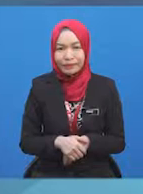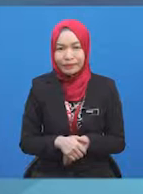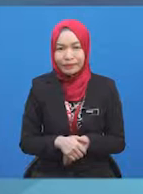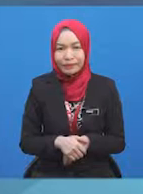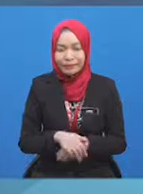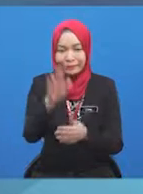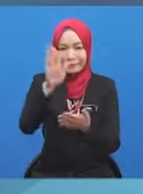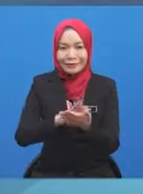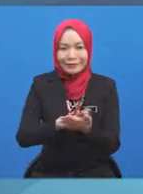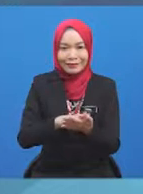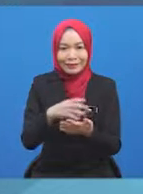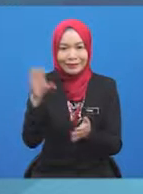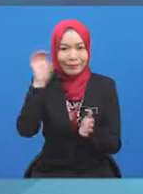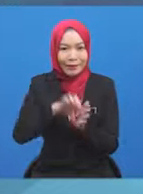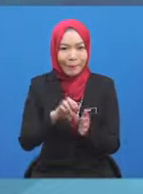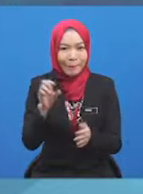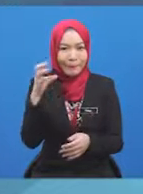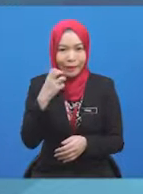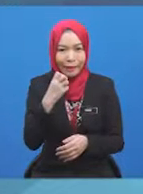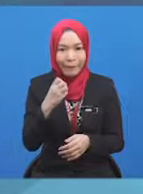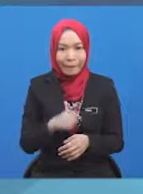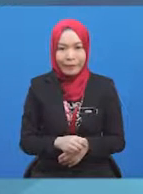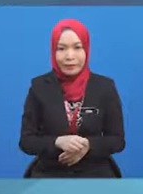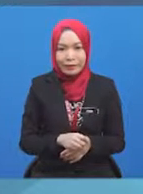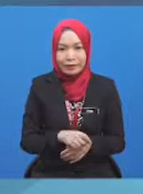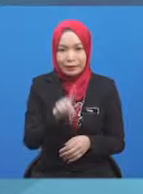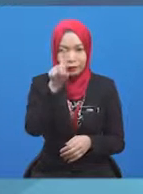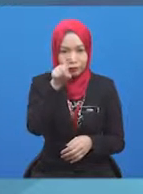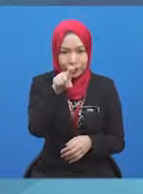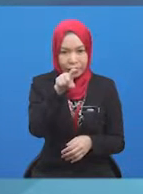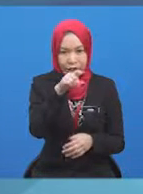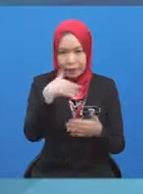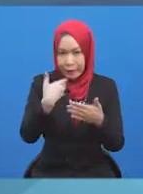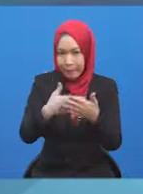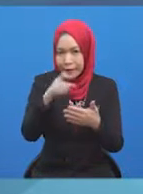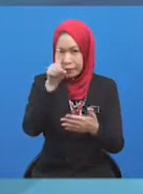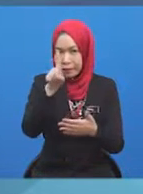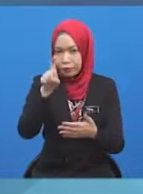Trace apple dengan membuat satu poin ke satu poin hingga tamat poin yang terakhir.